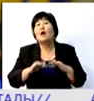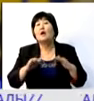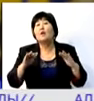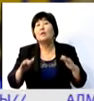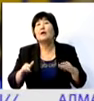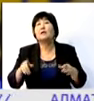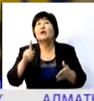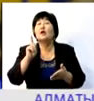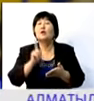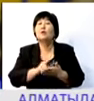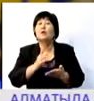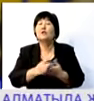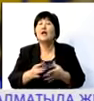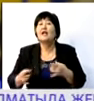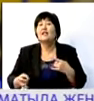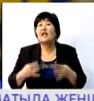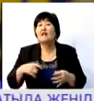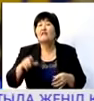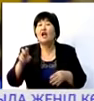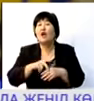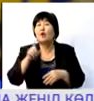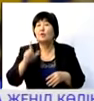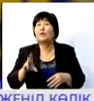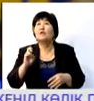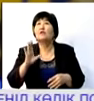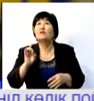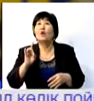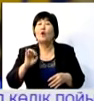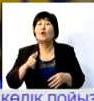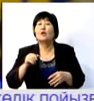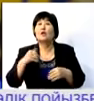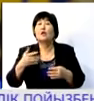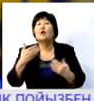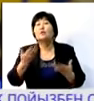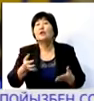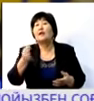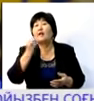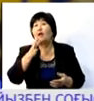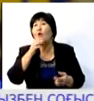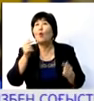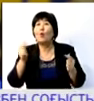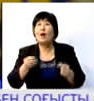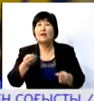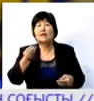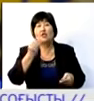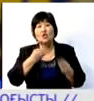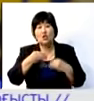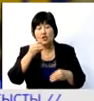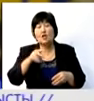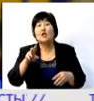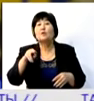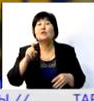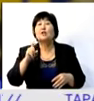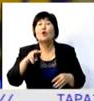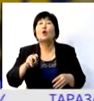міндетті түрде невропатолог немесе неврологқа апарып көрсету керек. Берілген дәрілерін уақытылы ішіп және психолог